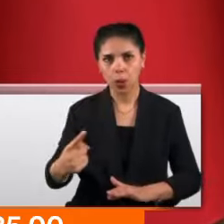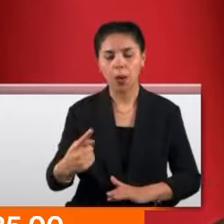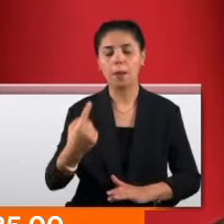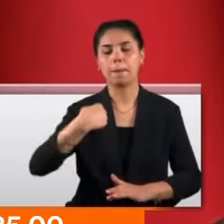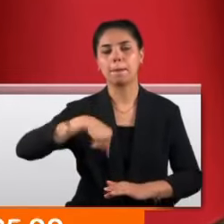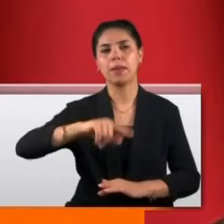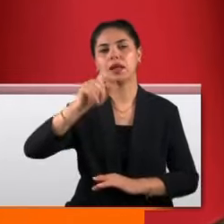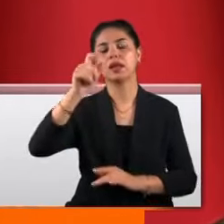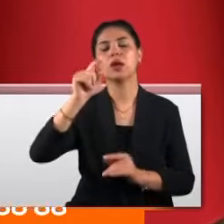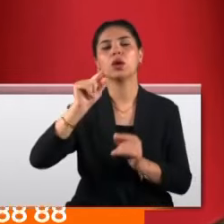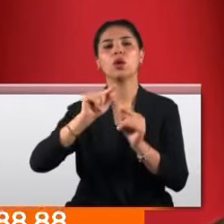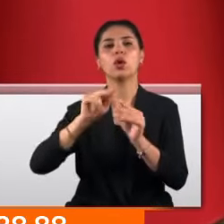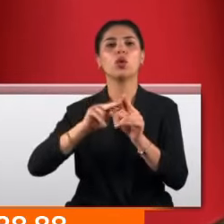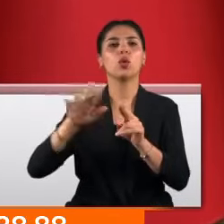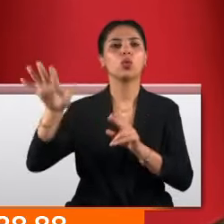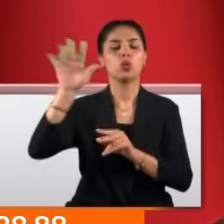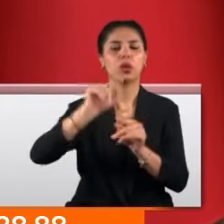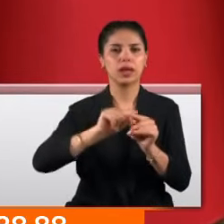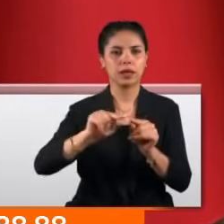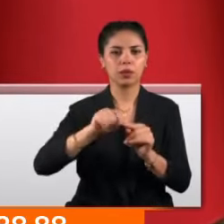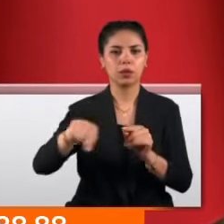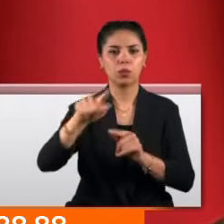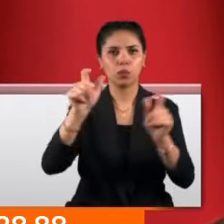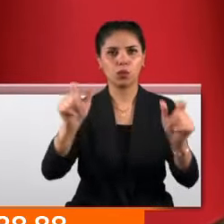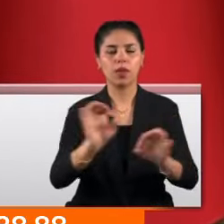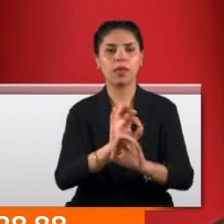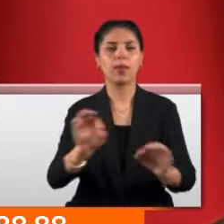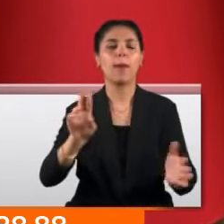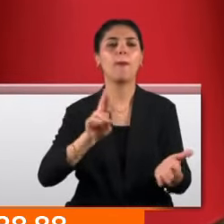Kuzey Kıbrıs'ı burada tam üye